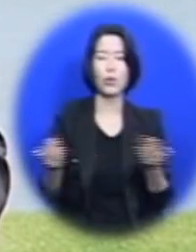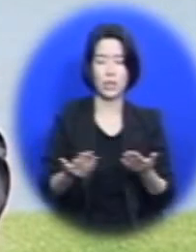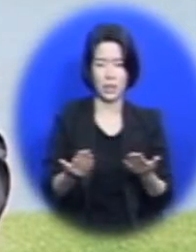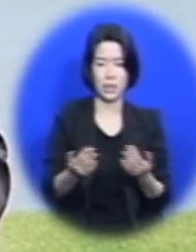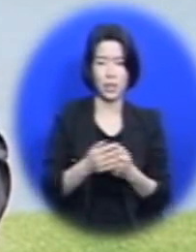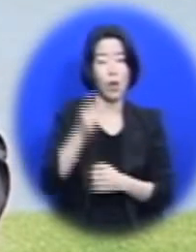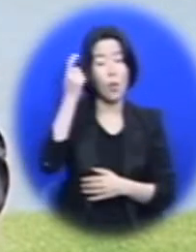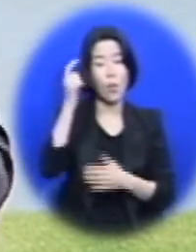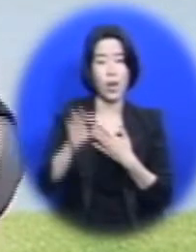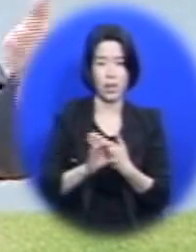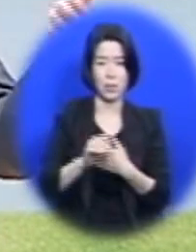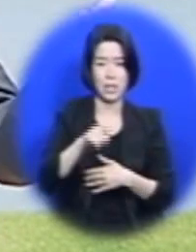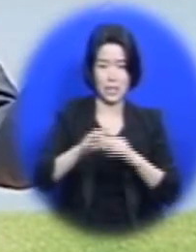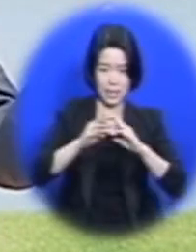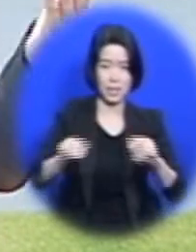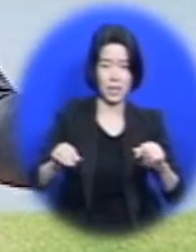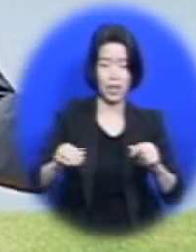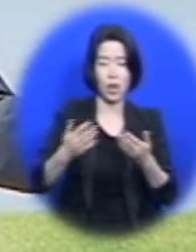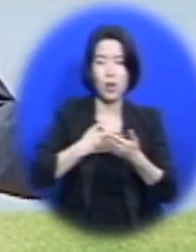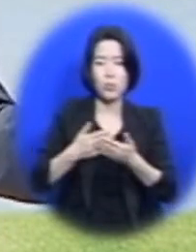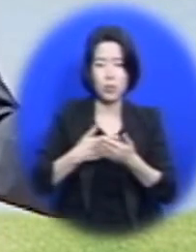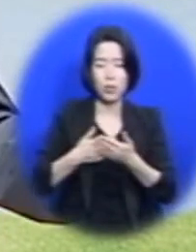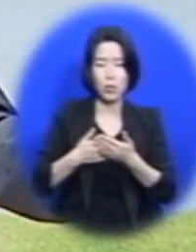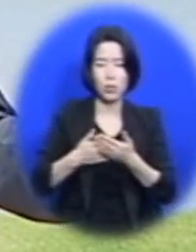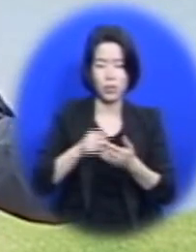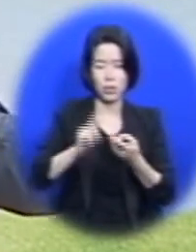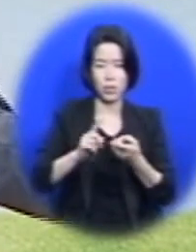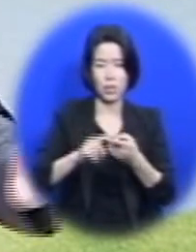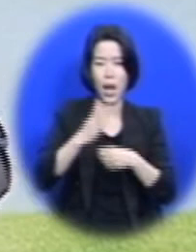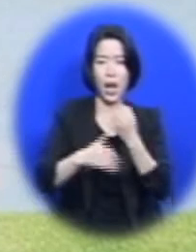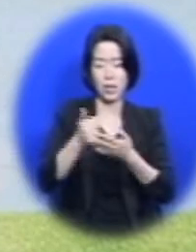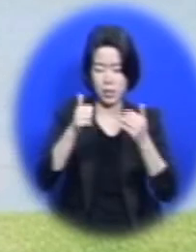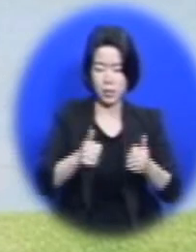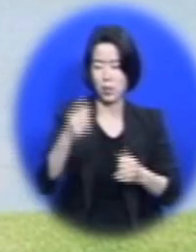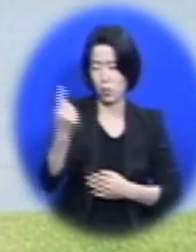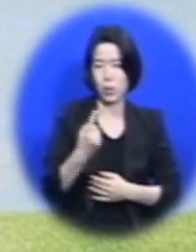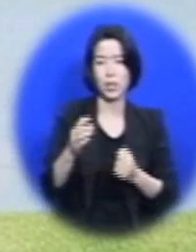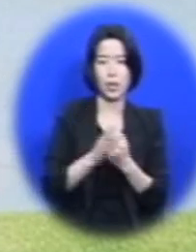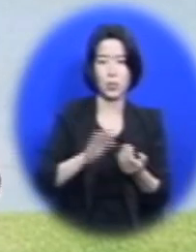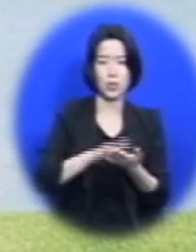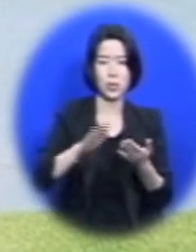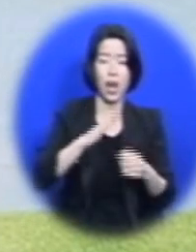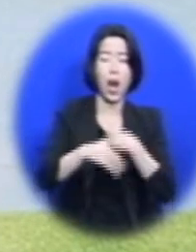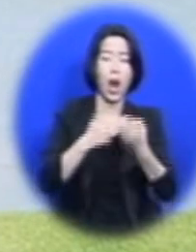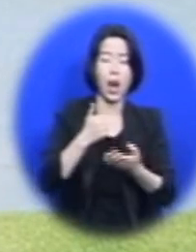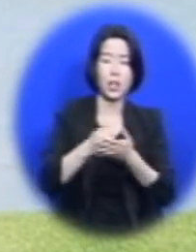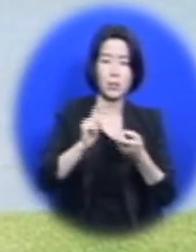왜? 이 땅에 무서운 하나님의 심판이 오게 되기 때문입니다.